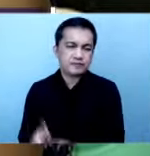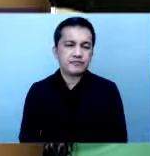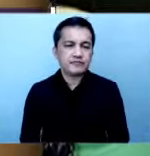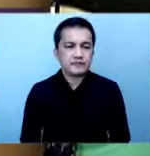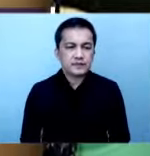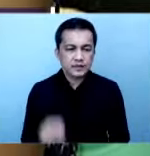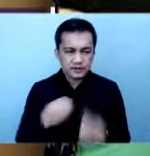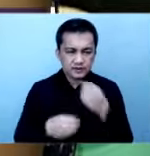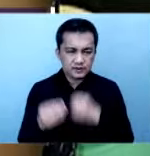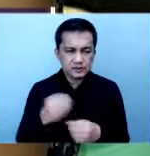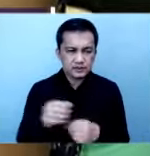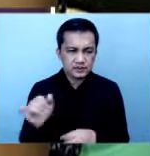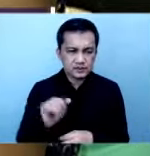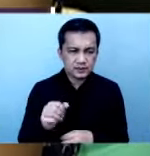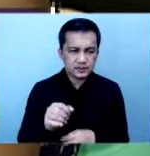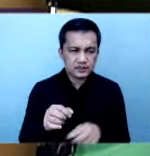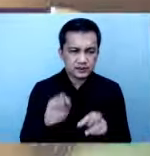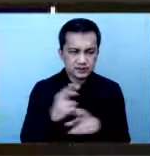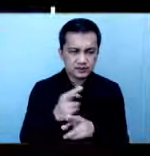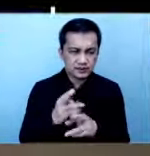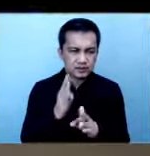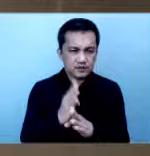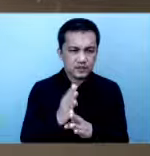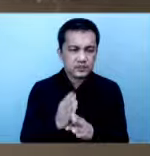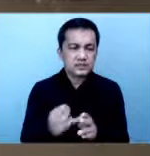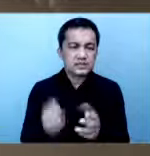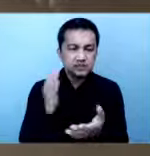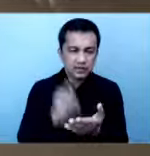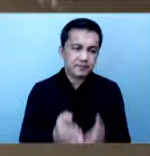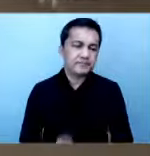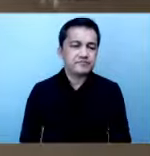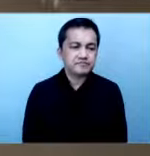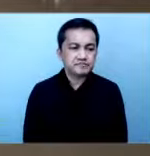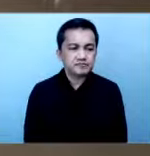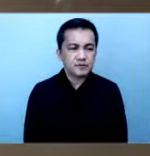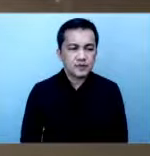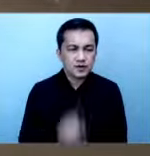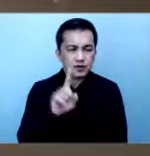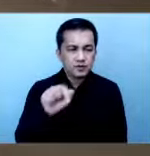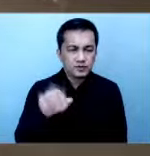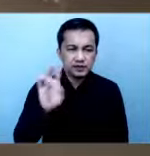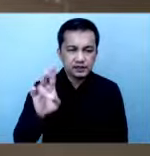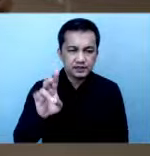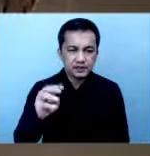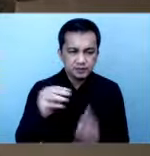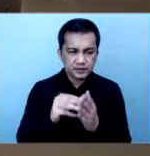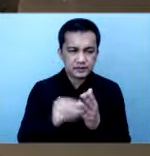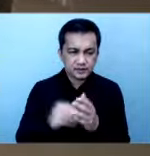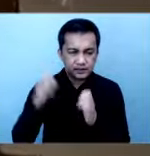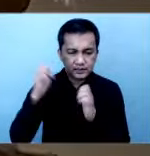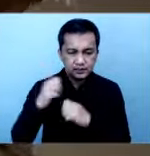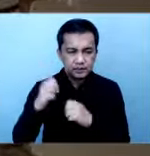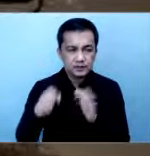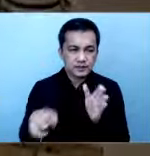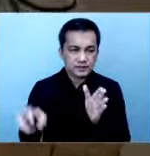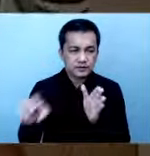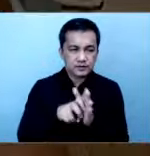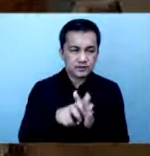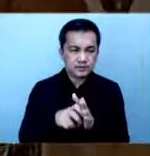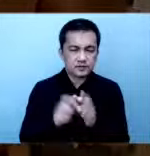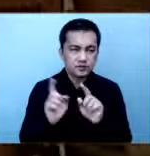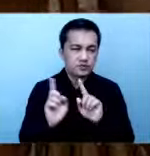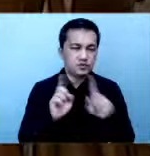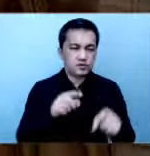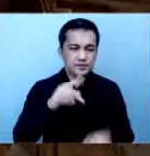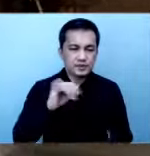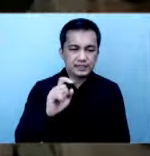yung katulad ng ordinary bus, titigil. Nasa 1.7 million ang inaasahang pasahero na dadagsa dito sa Paranaque